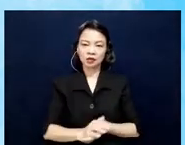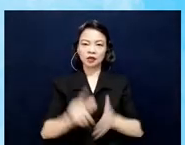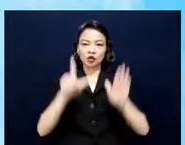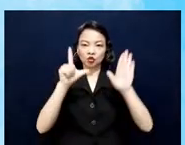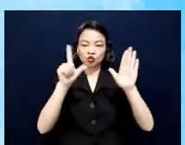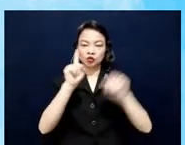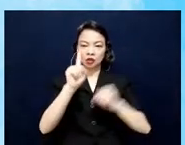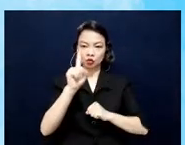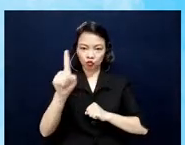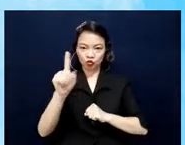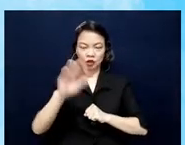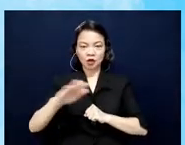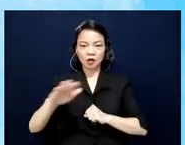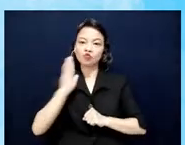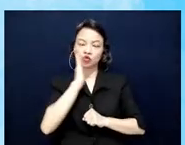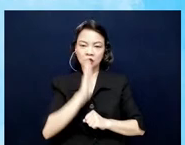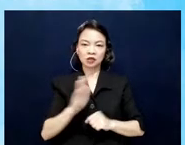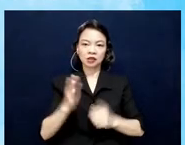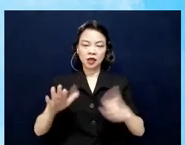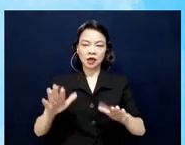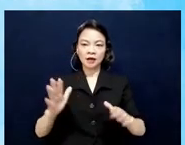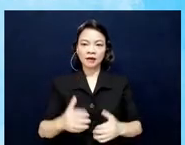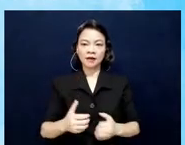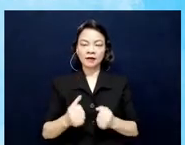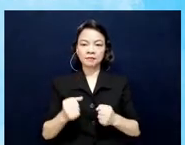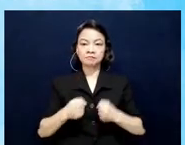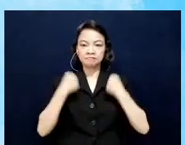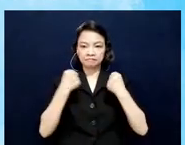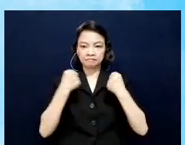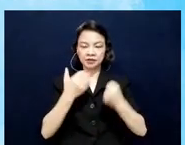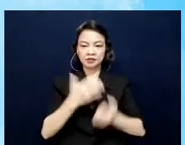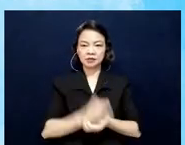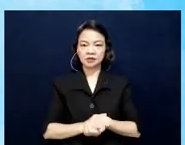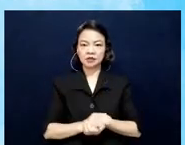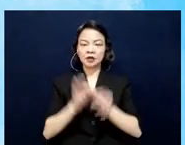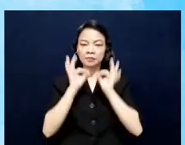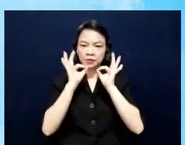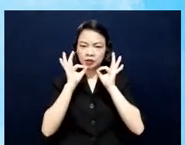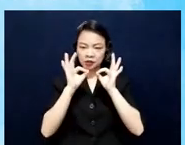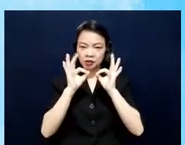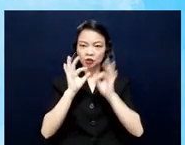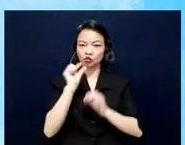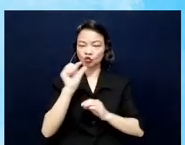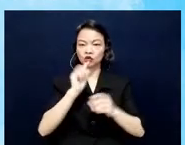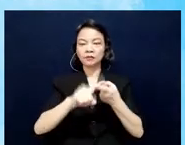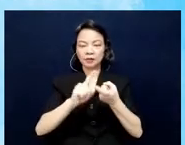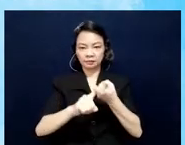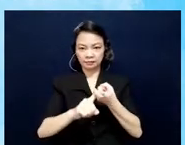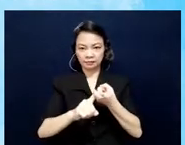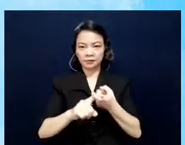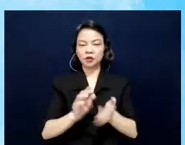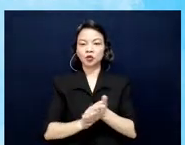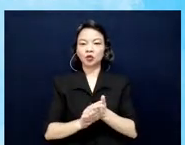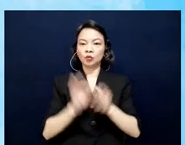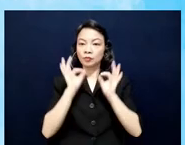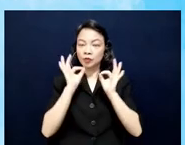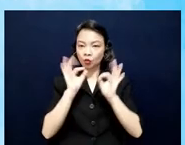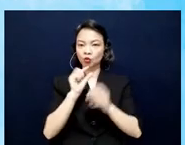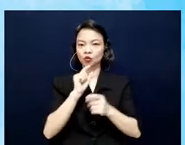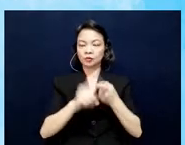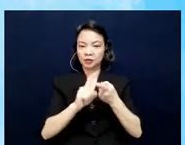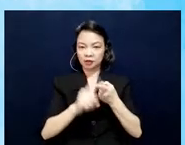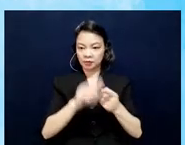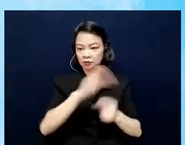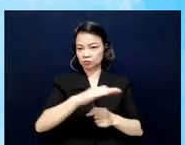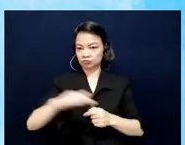muda yang telah mampu menjadi pendidik sebaya dan mereka telah melakukan pendidikan sebaya bagi para kawan-kawannya